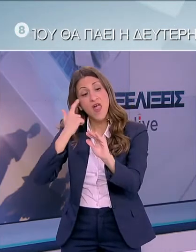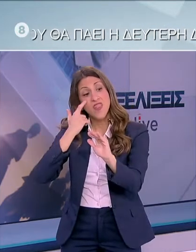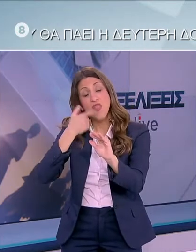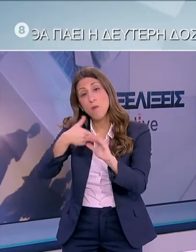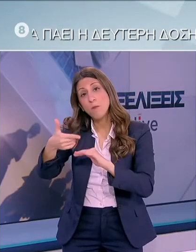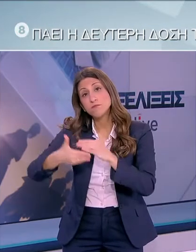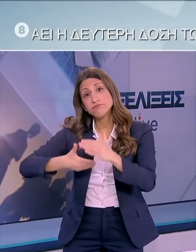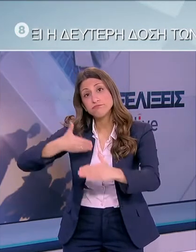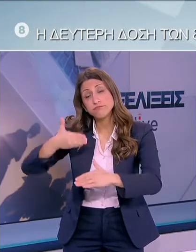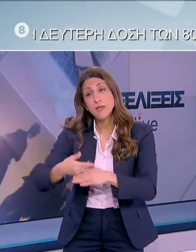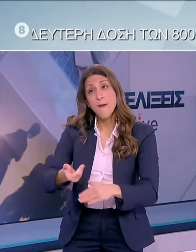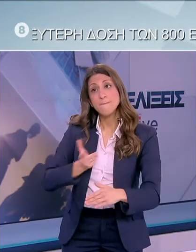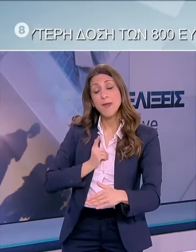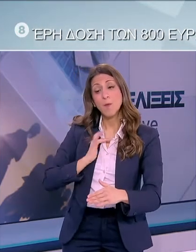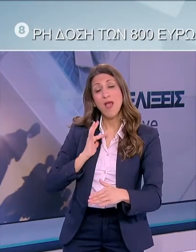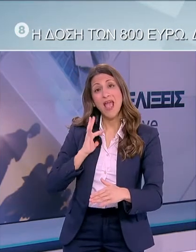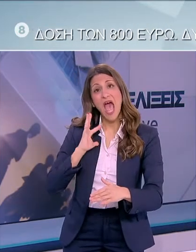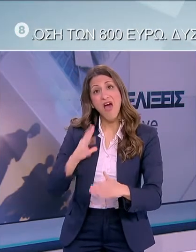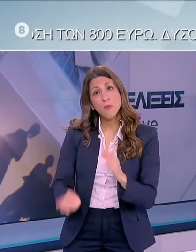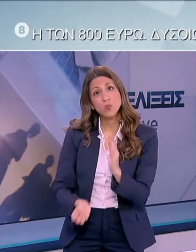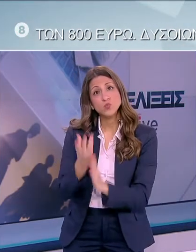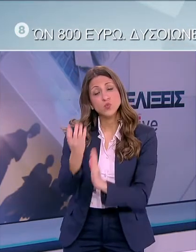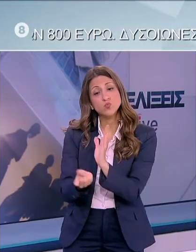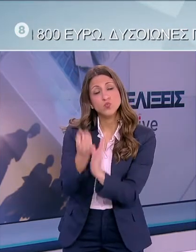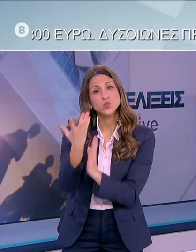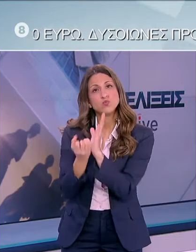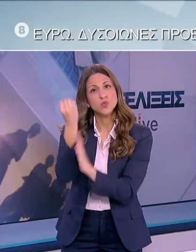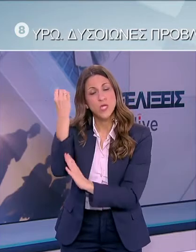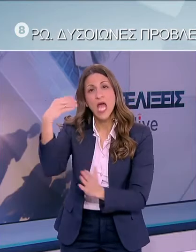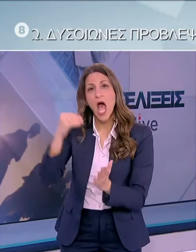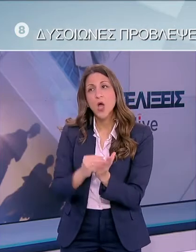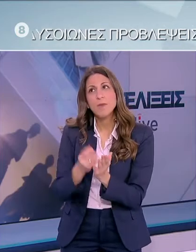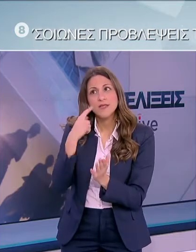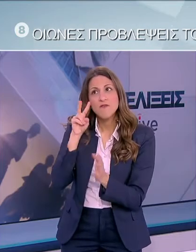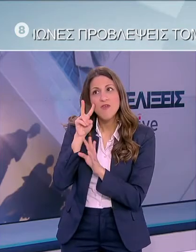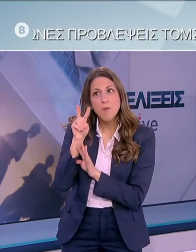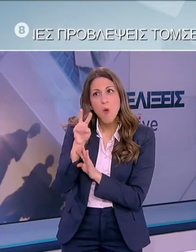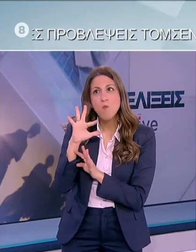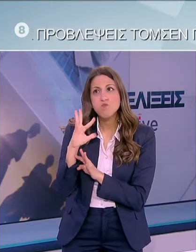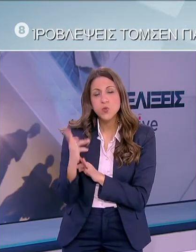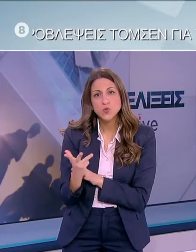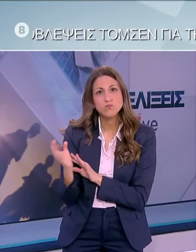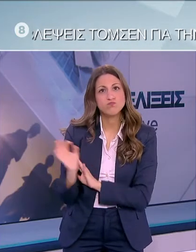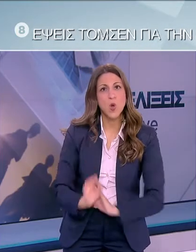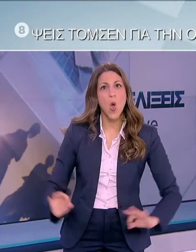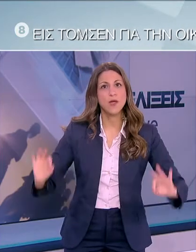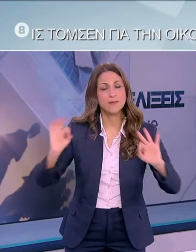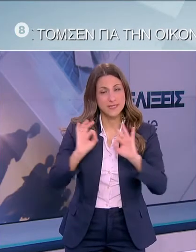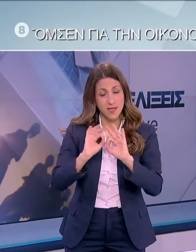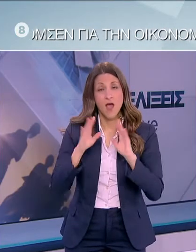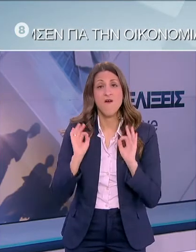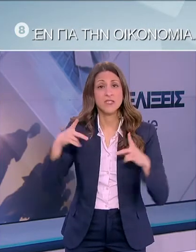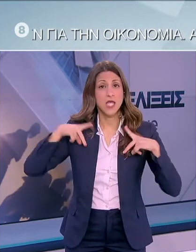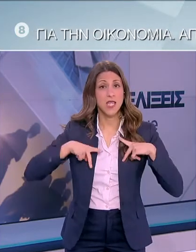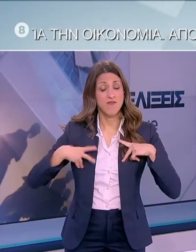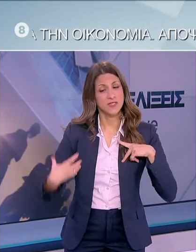καθημερινά, λοιπόν, θα μας δείξουν τι πρέπει να κάνουμε και κυρίως πότε πρέπει να το κάνουμε. Η κυβέρνηση προφανώς και προετοιμάζεται με σχέδιο